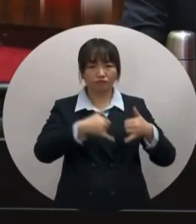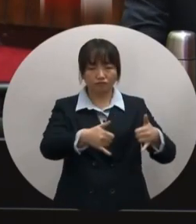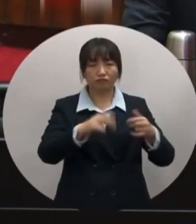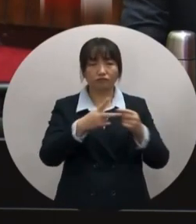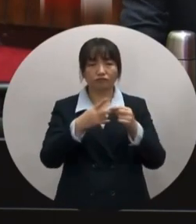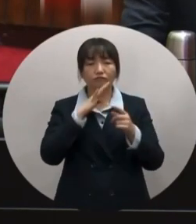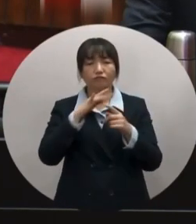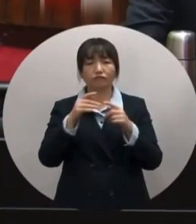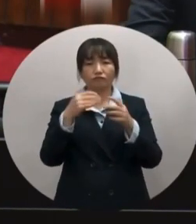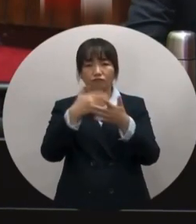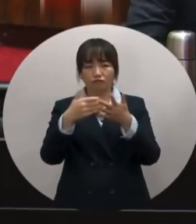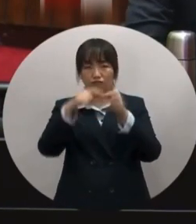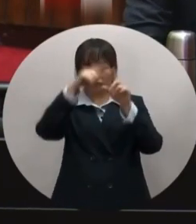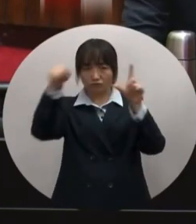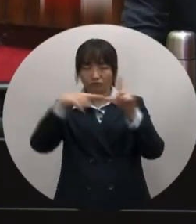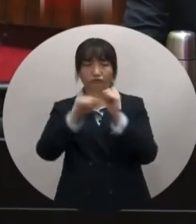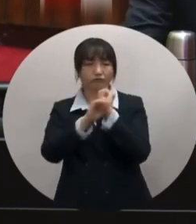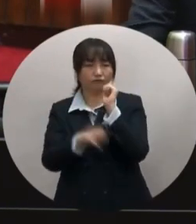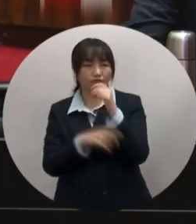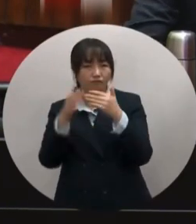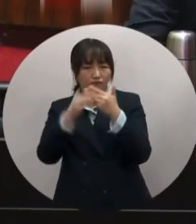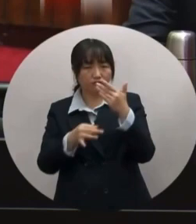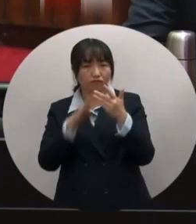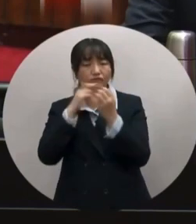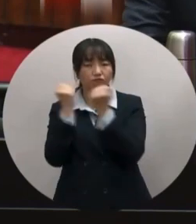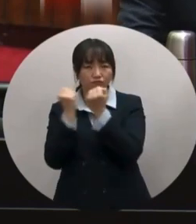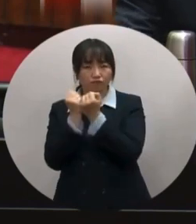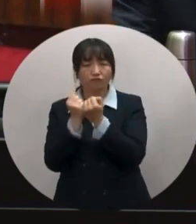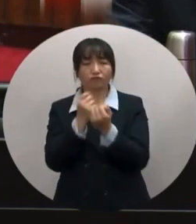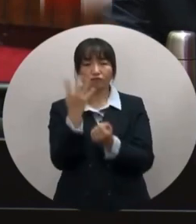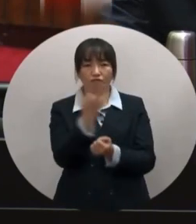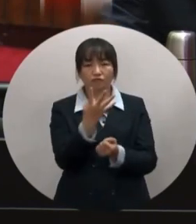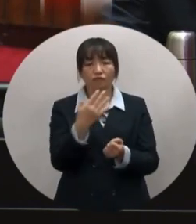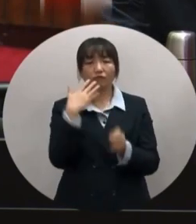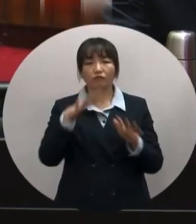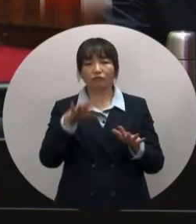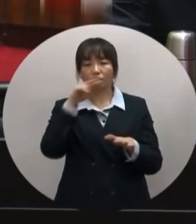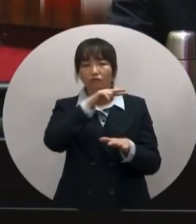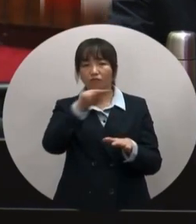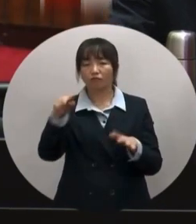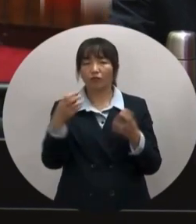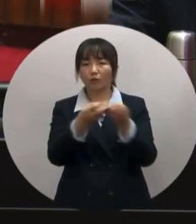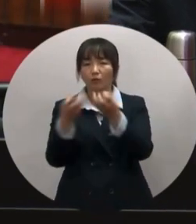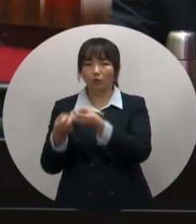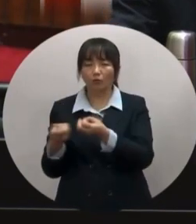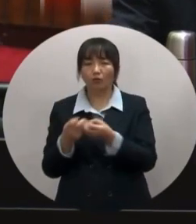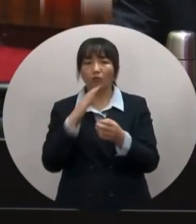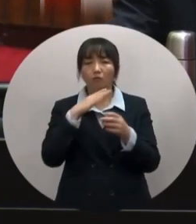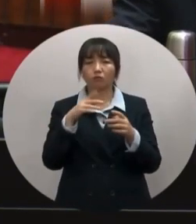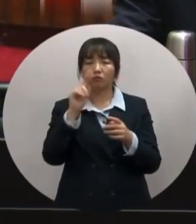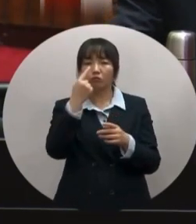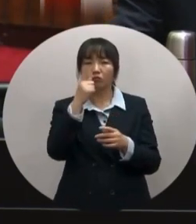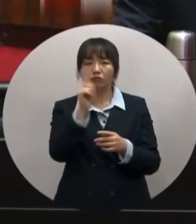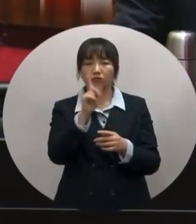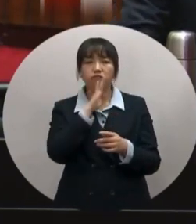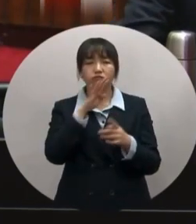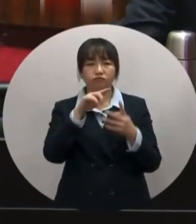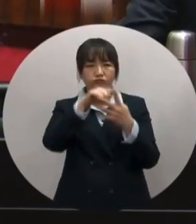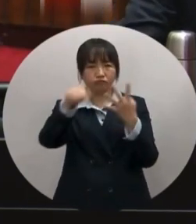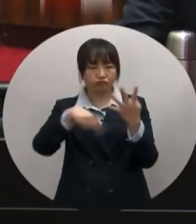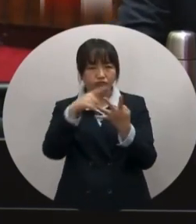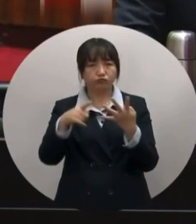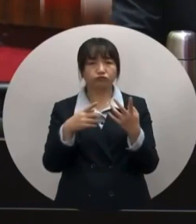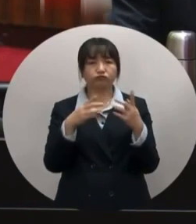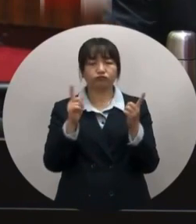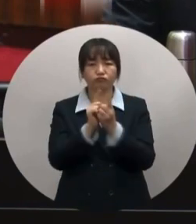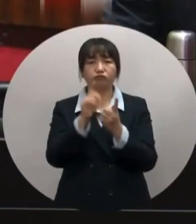交通標誌交通法令交通道德那今天你看看這些車禍的發生都不出這四